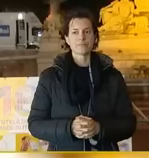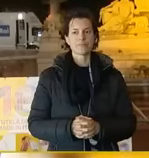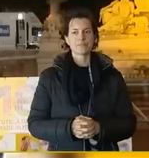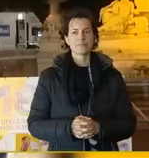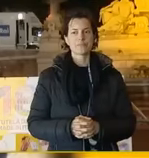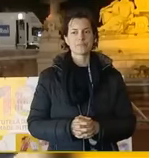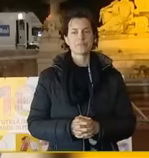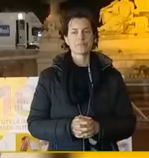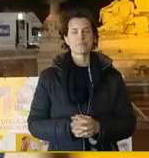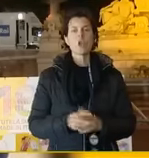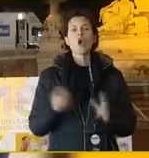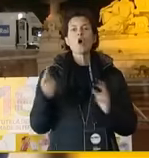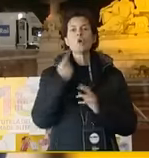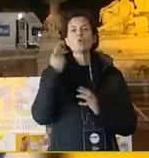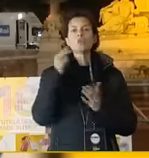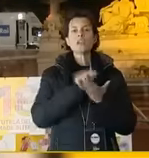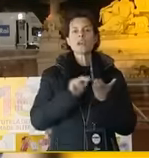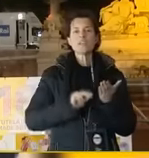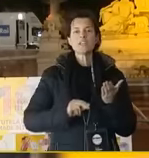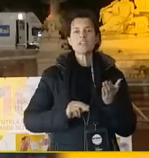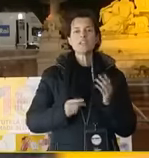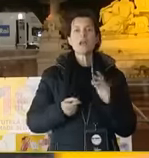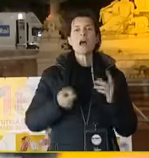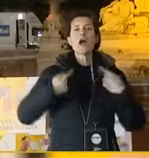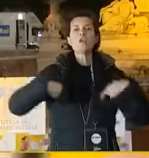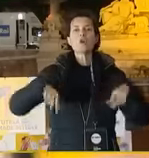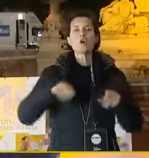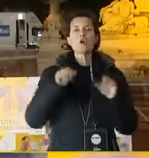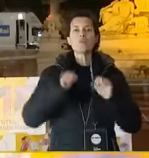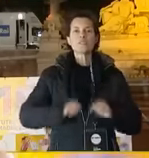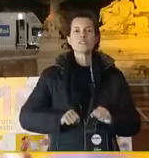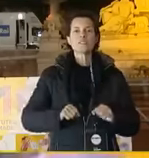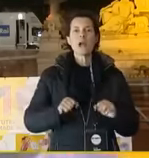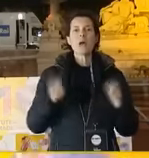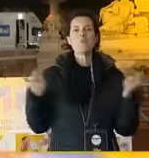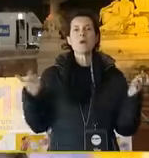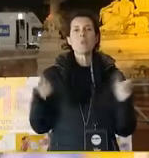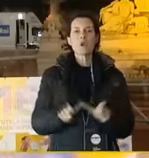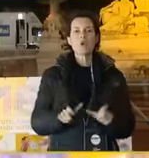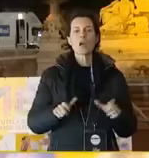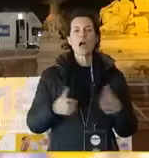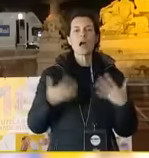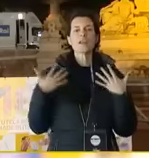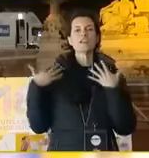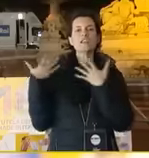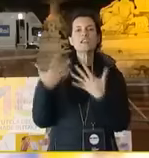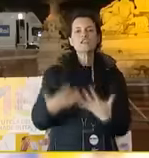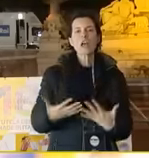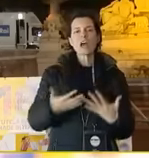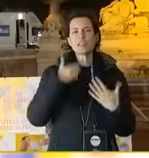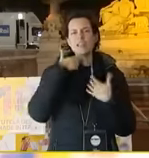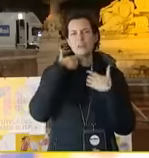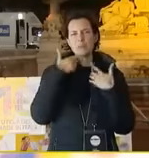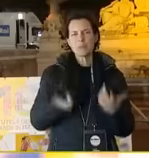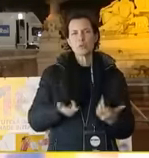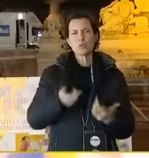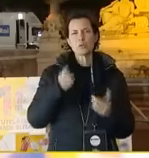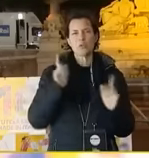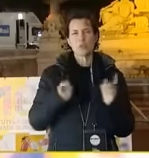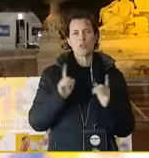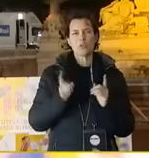Con una sola matita noi possiamo mettere fine a decenni di cattiva politica. Con una